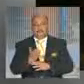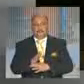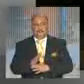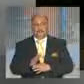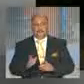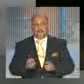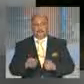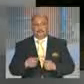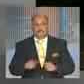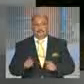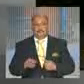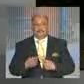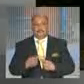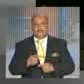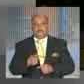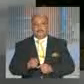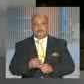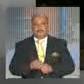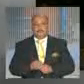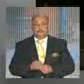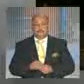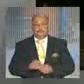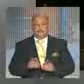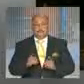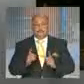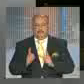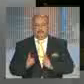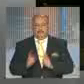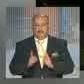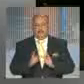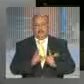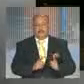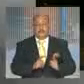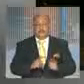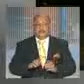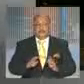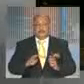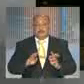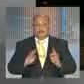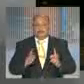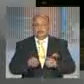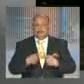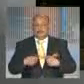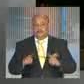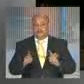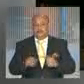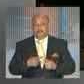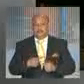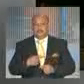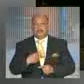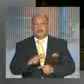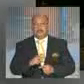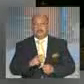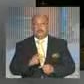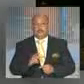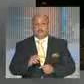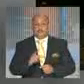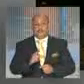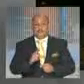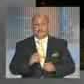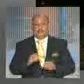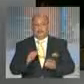موسيقي عادي، مش الصغير اللي موجود نشوفه هنا، أطفال أعمارهم من تقريب من